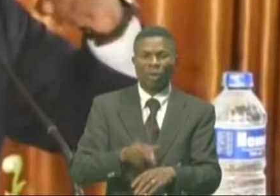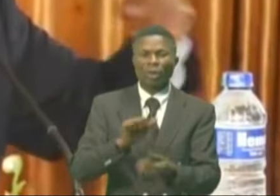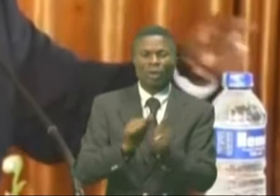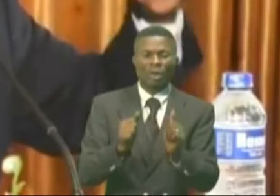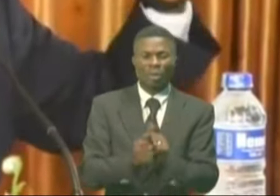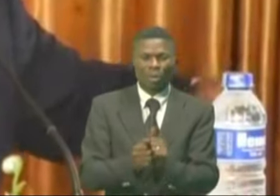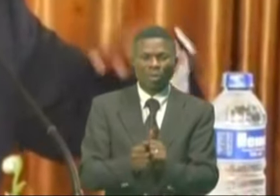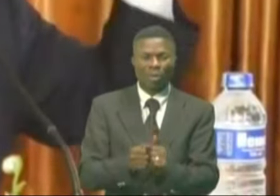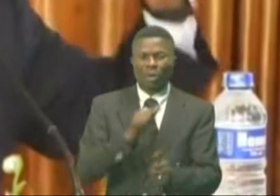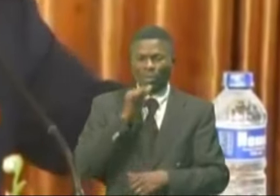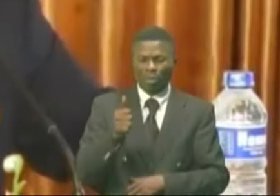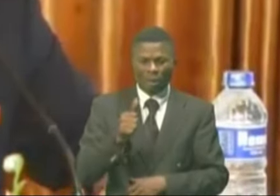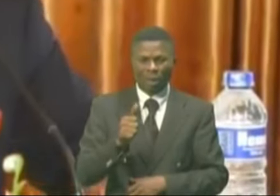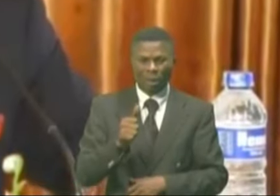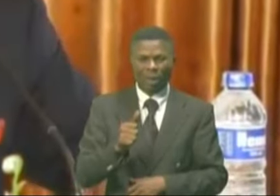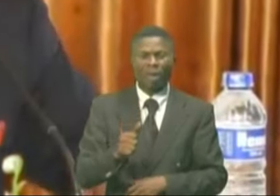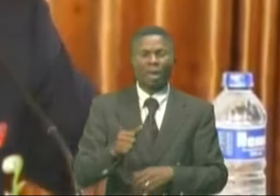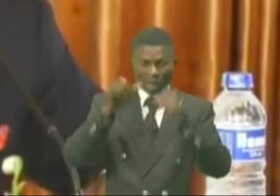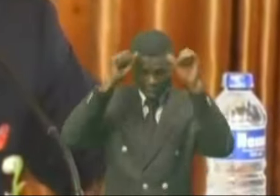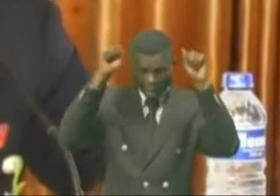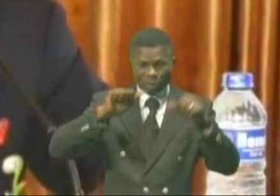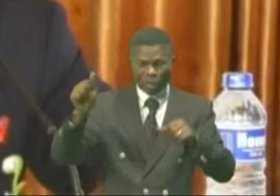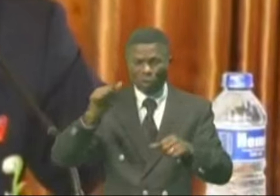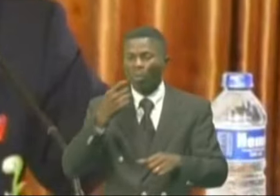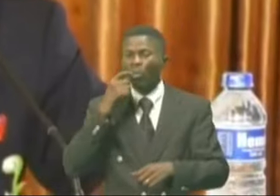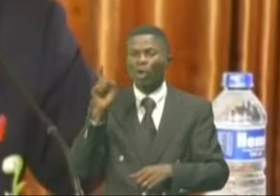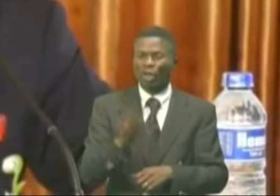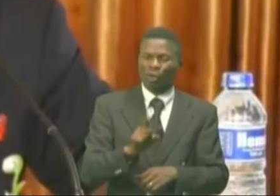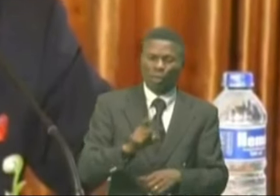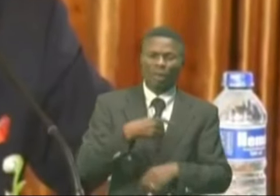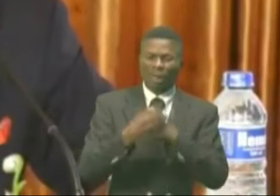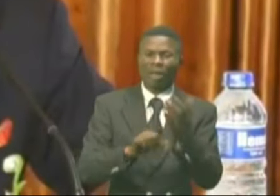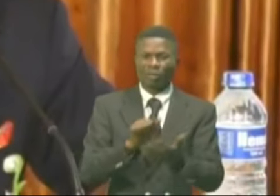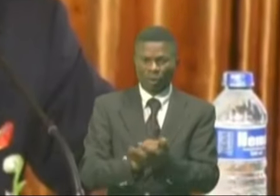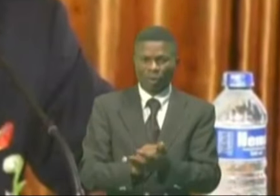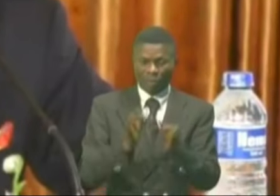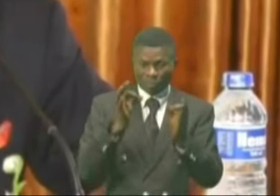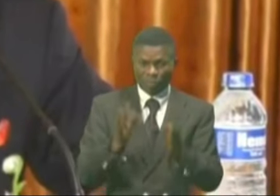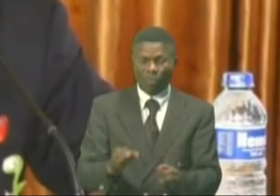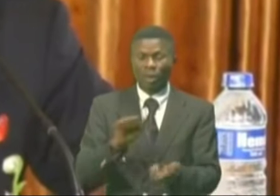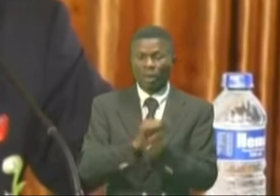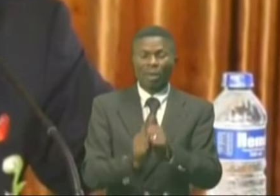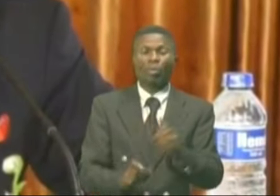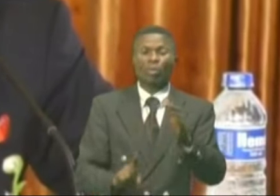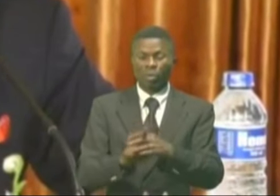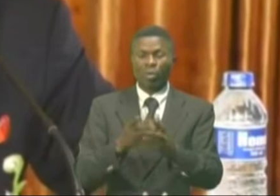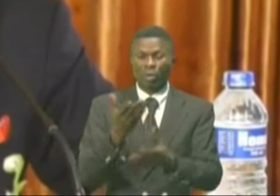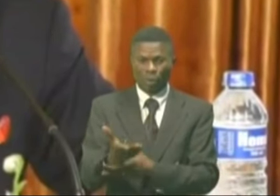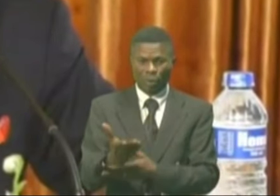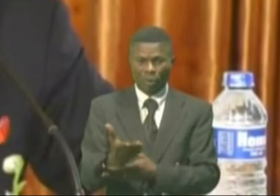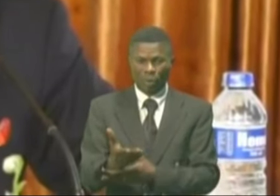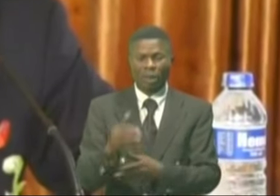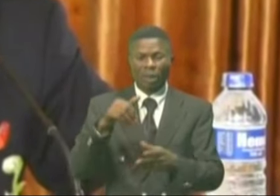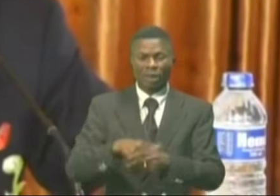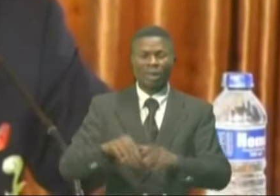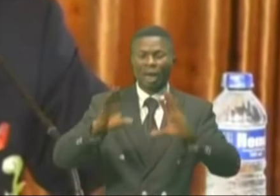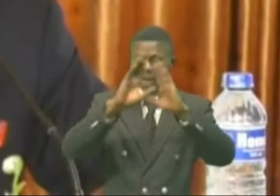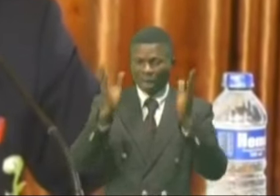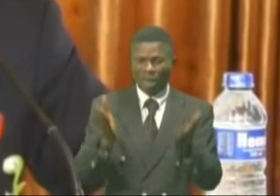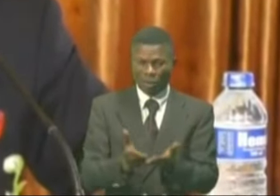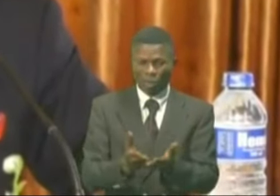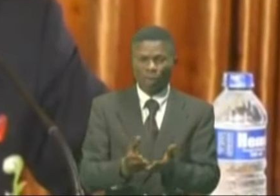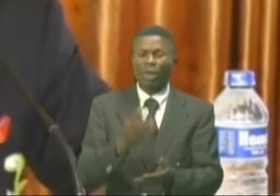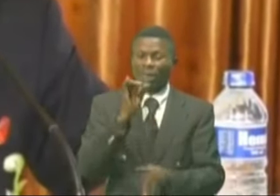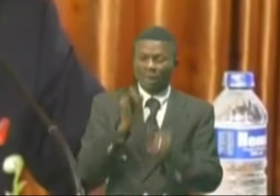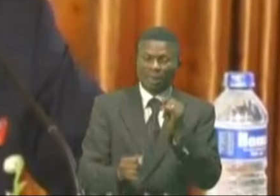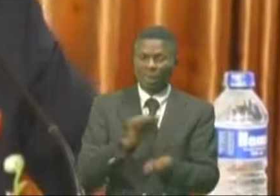Ce programme va donc rester tant qu'il y aura des problèmes de cohésion nationale, tant qu'il y aura des problèmes de retour de la paix, de réconciliation, tant qu'il y